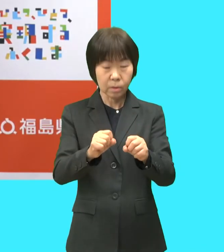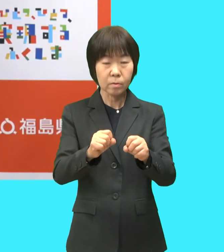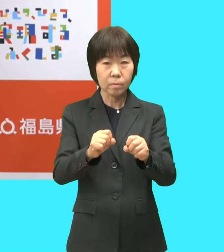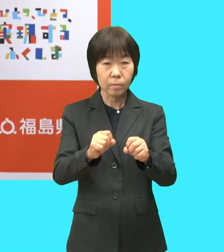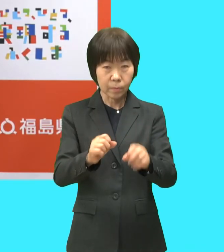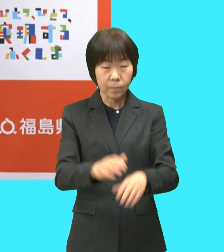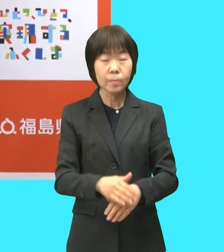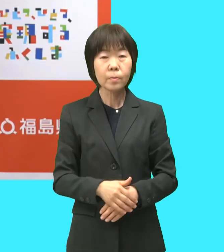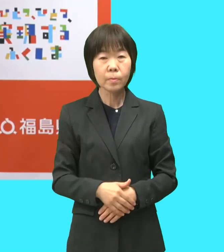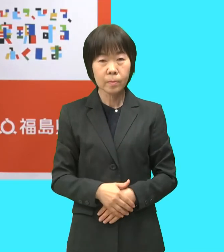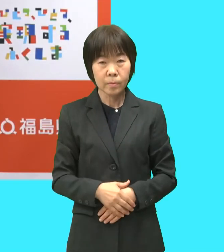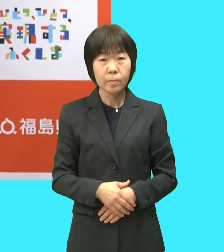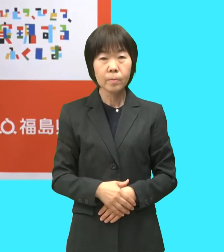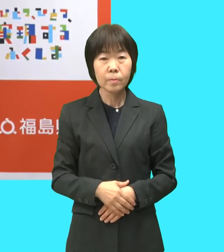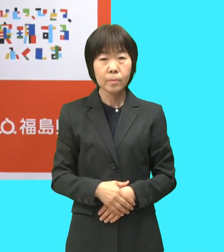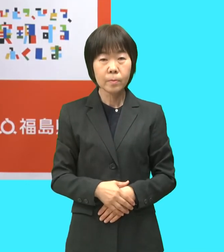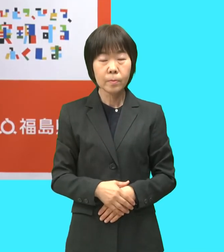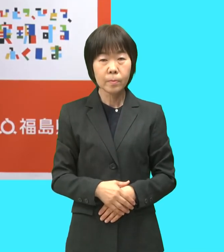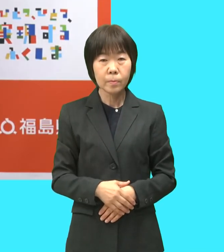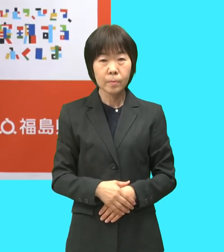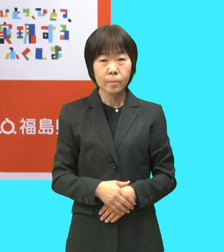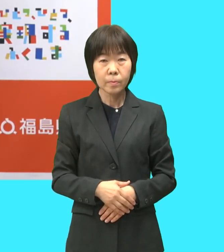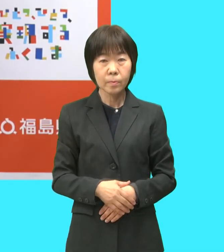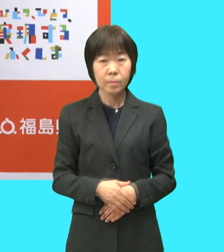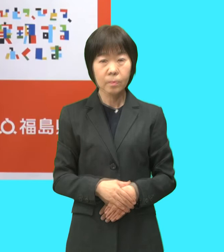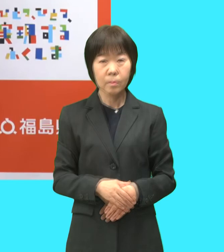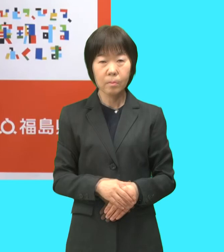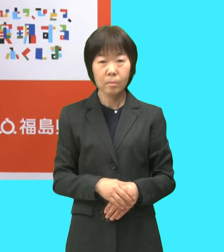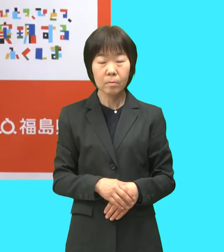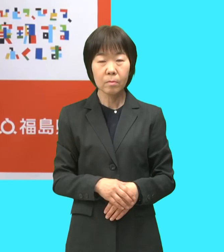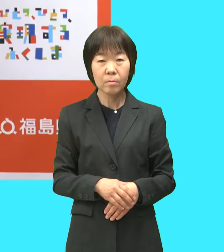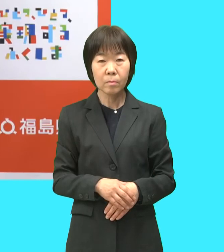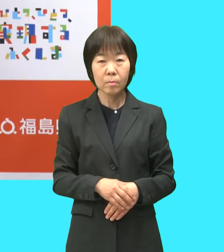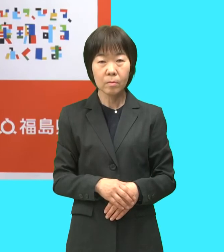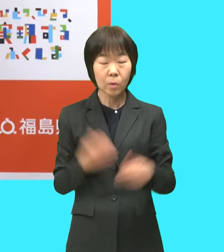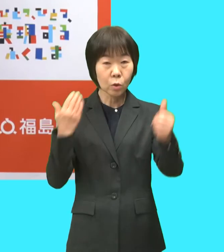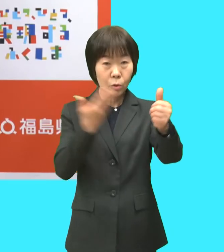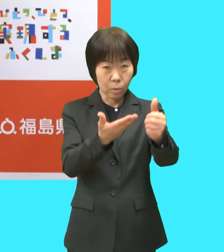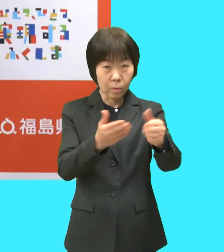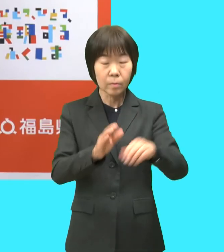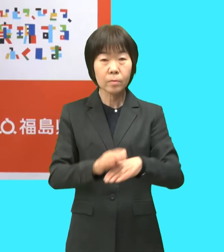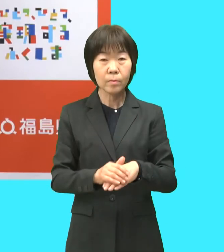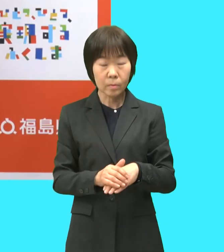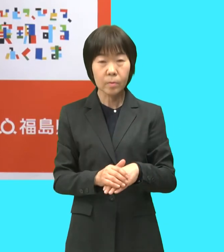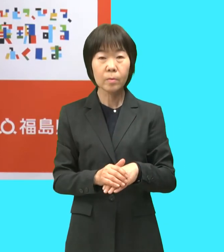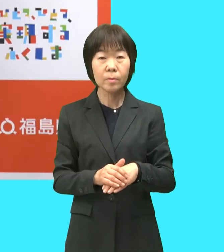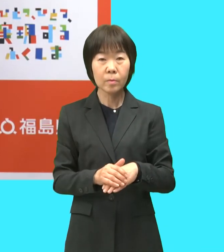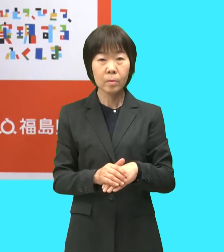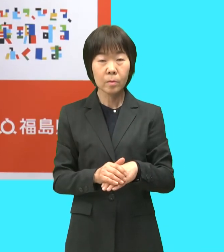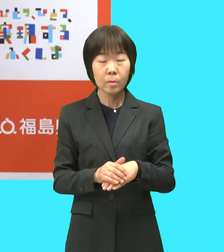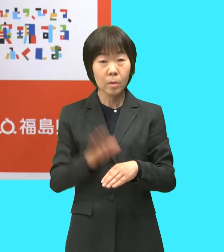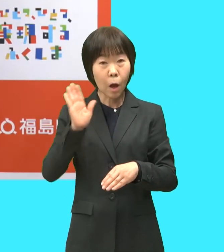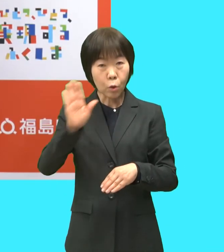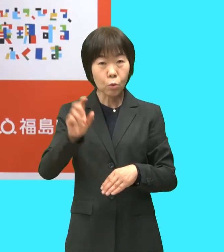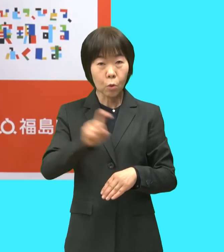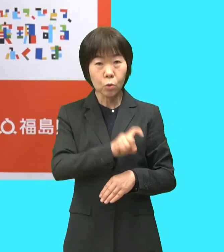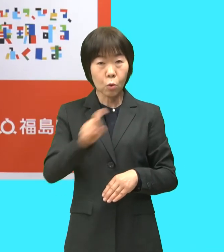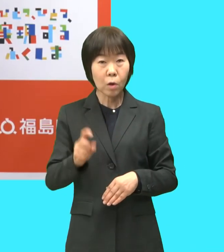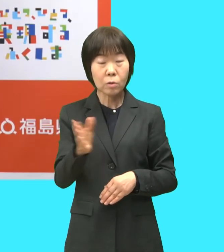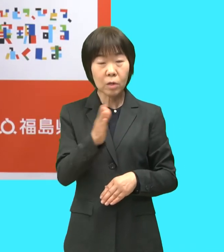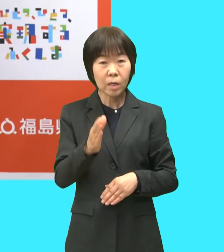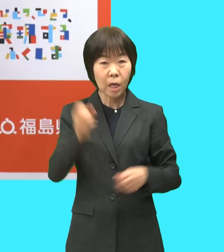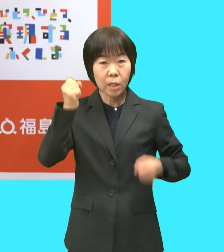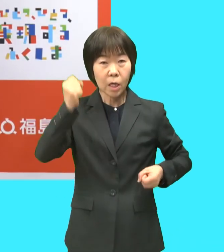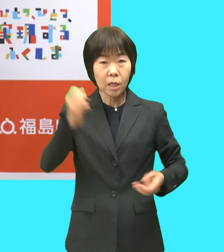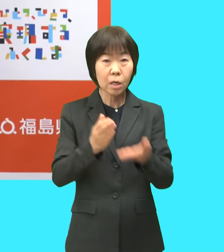った措置を講じているところでございます。 よろしいですか。あと1点追加で、はい、あと10日ぐらいで聖火リ